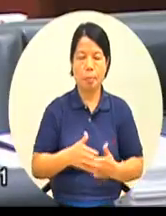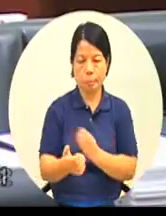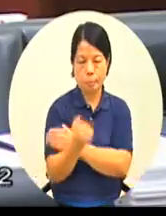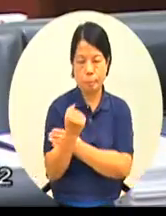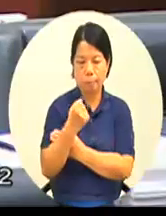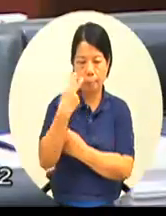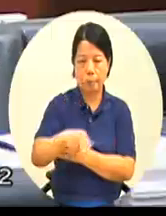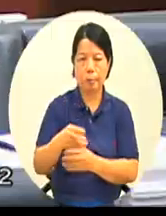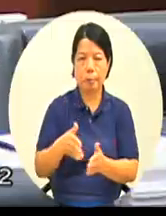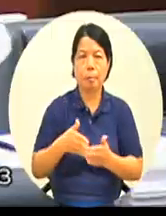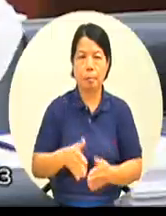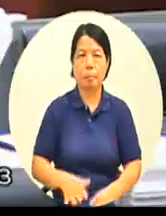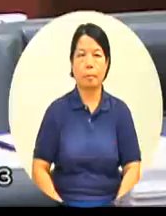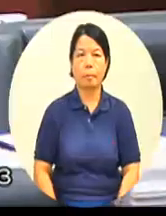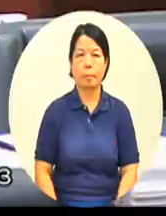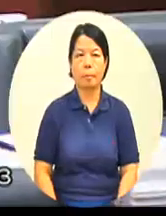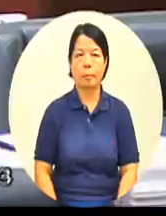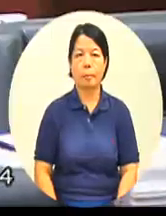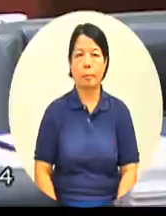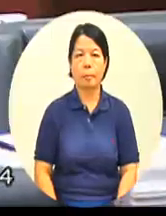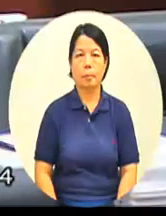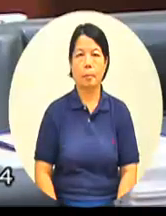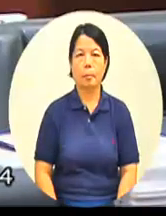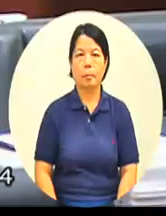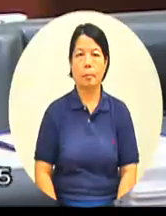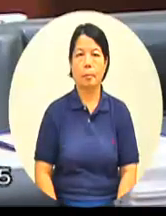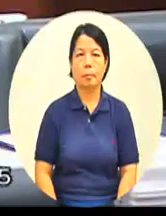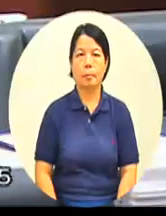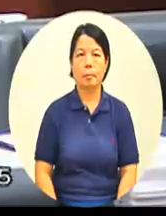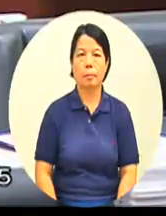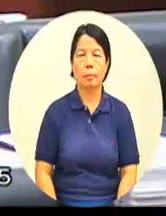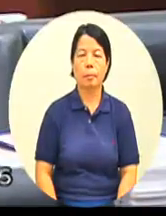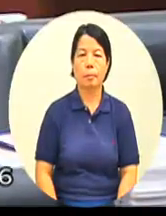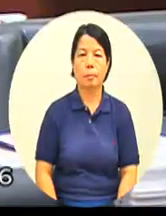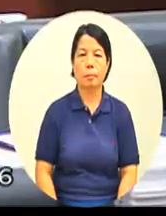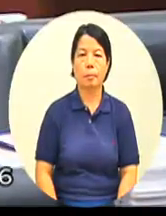以参与了， 对啦，尽力的来处理这件事情，